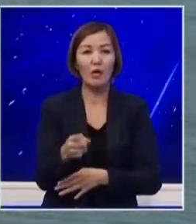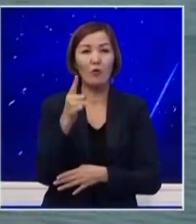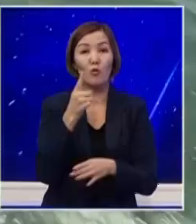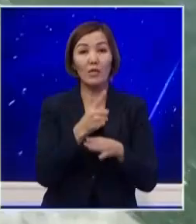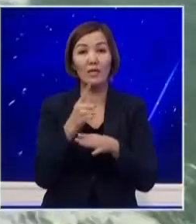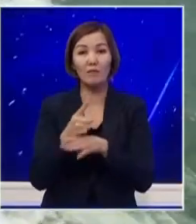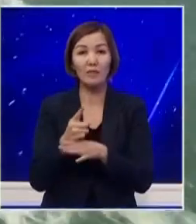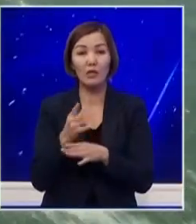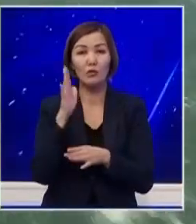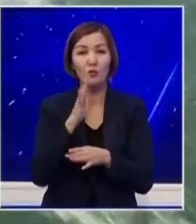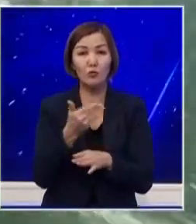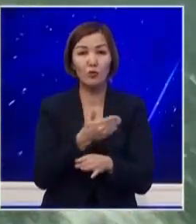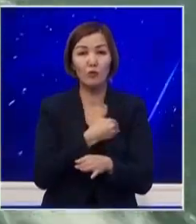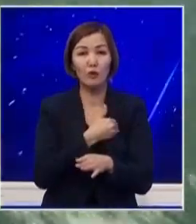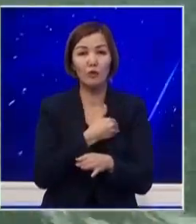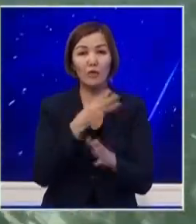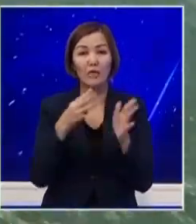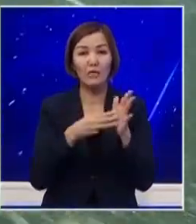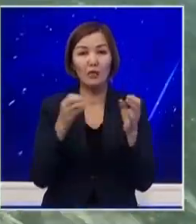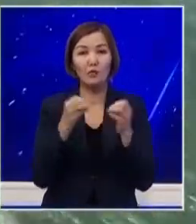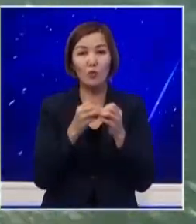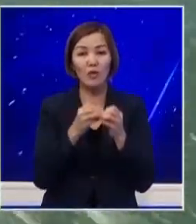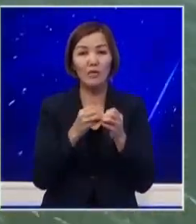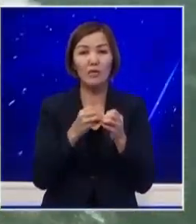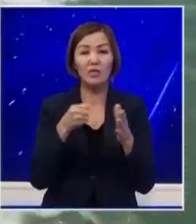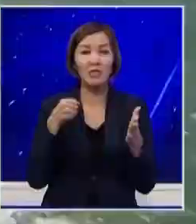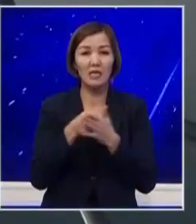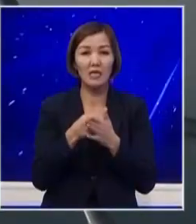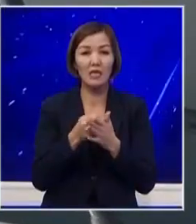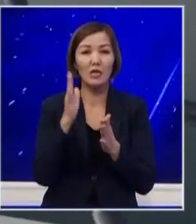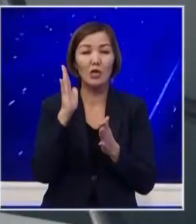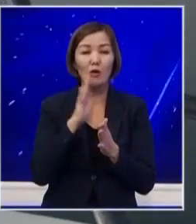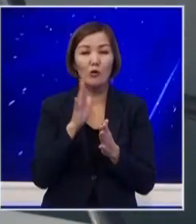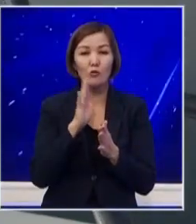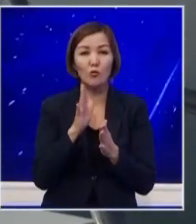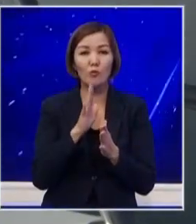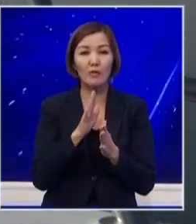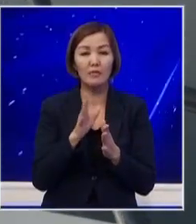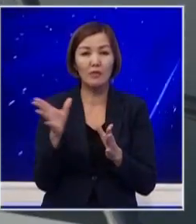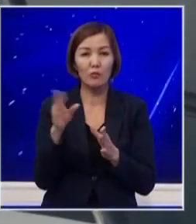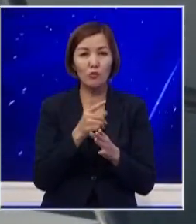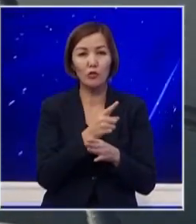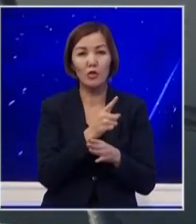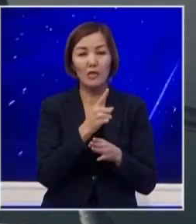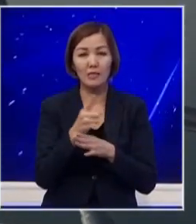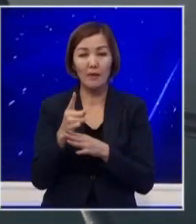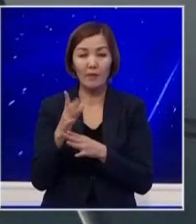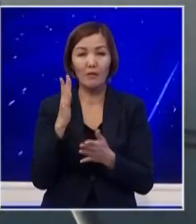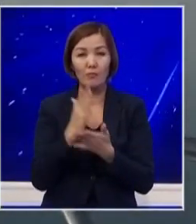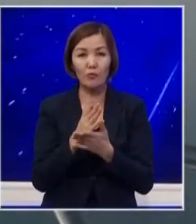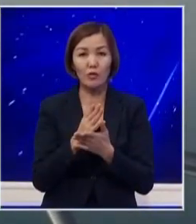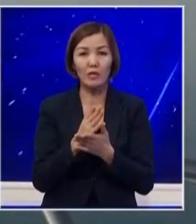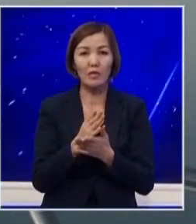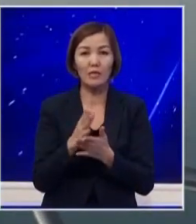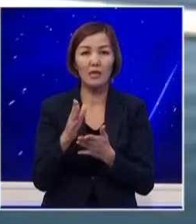Бұл шара су температурасы 8-10 градусқа жеткеннен кейін Қапшағай су қоймасында да жүзеге асады. Десе де жануарлар дүниесін қорғау, өсімін молайту және пайдалану